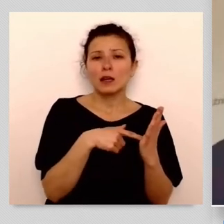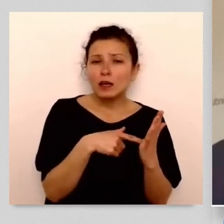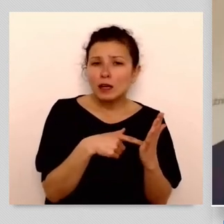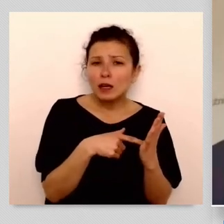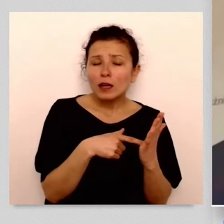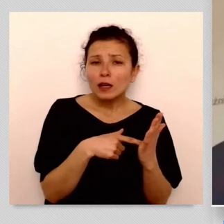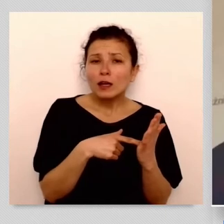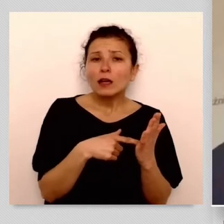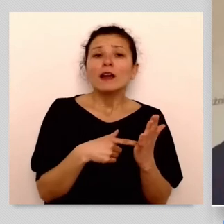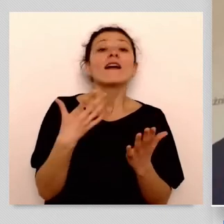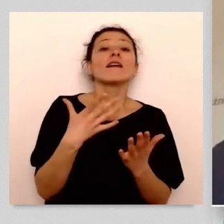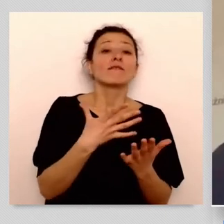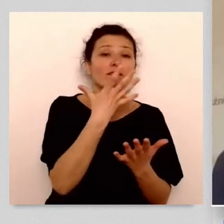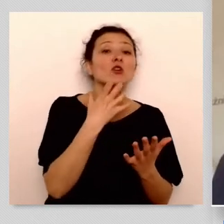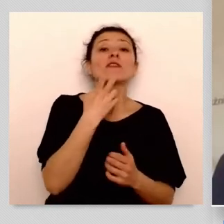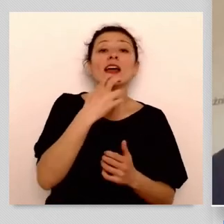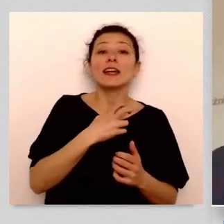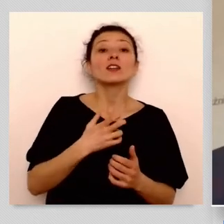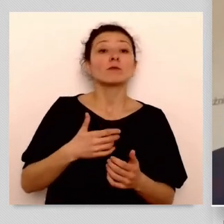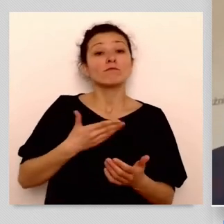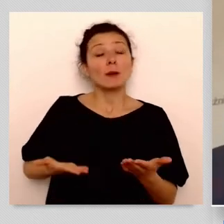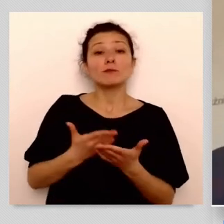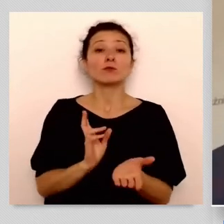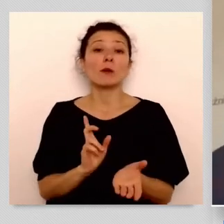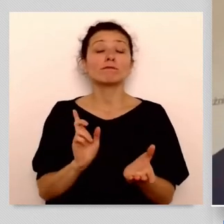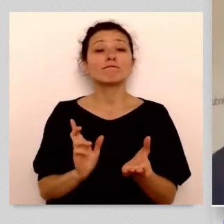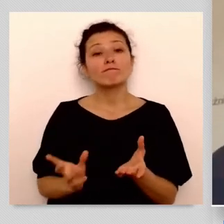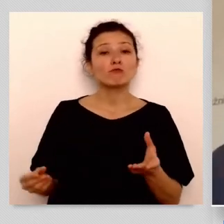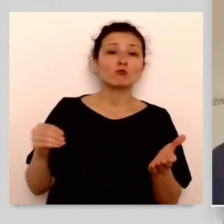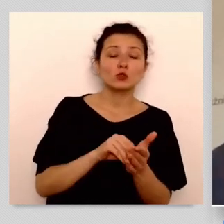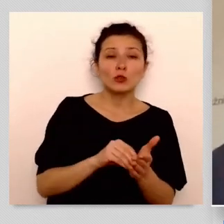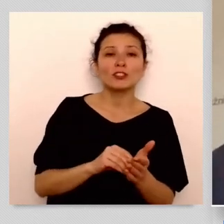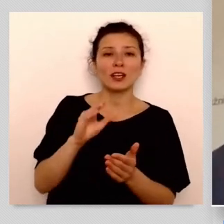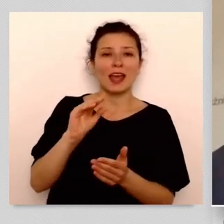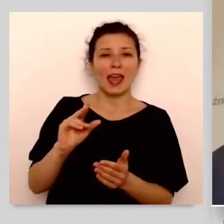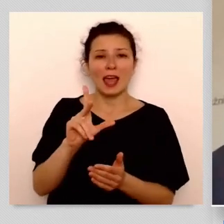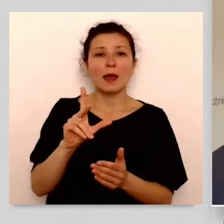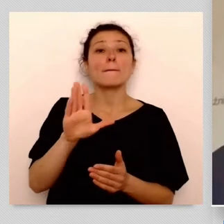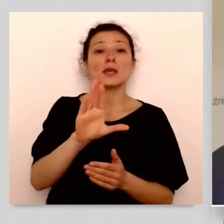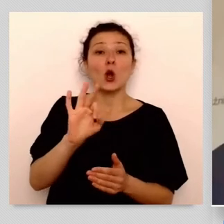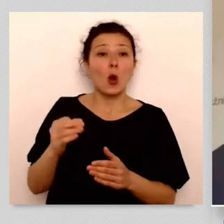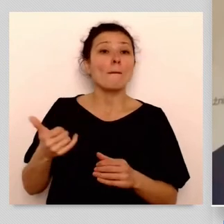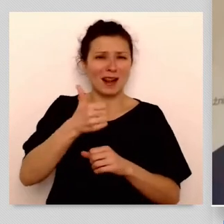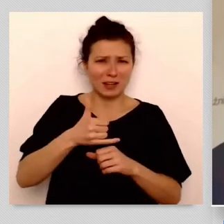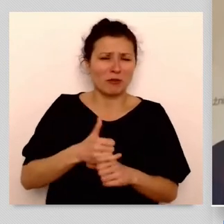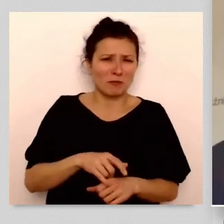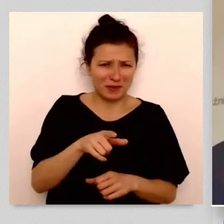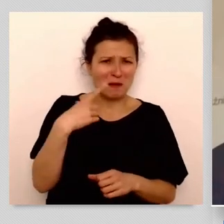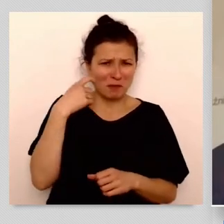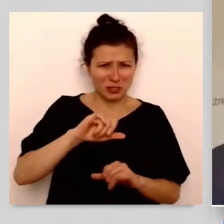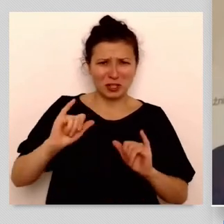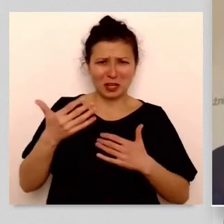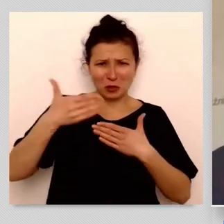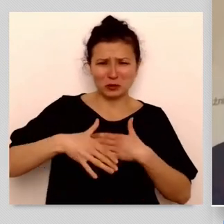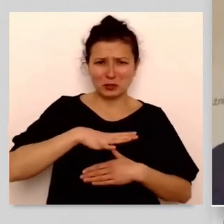wykorzystywanej energii biopaliwa. Państwo pamiętacie, jak to się skończyło. Ustawa została uchwalona, były rozbudzone